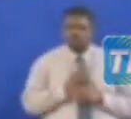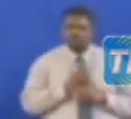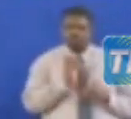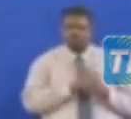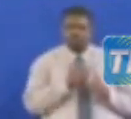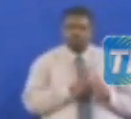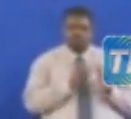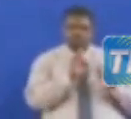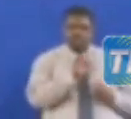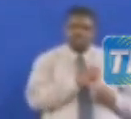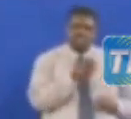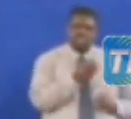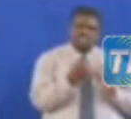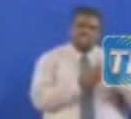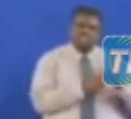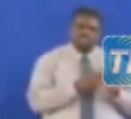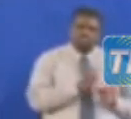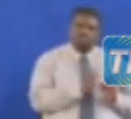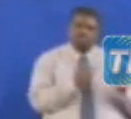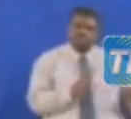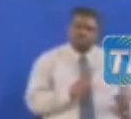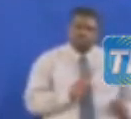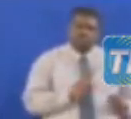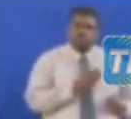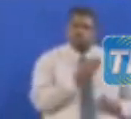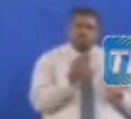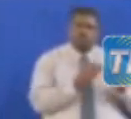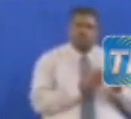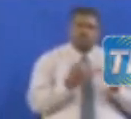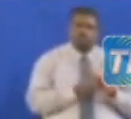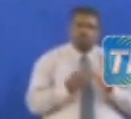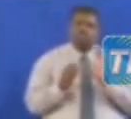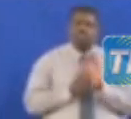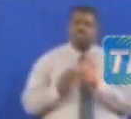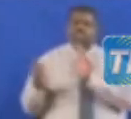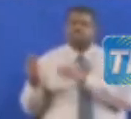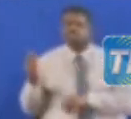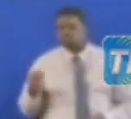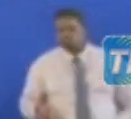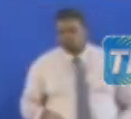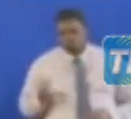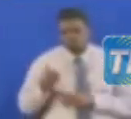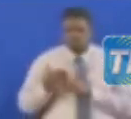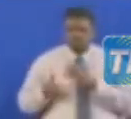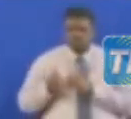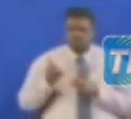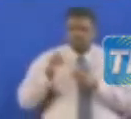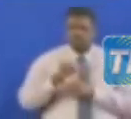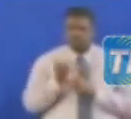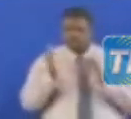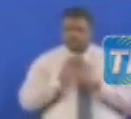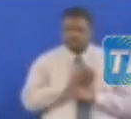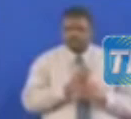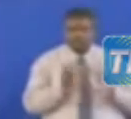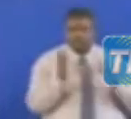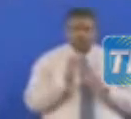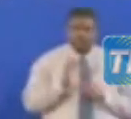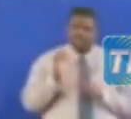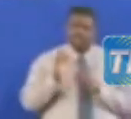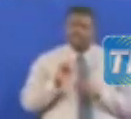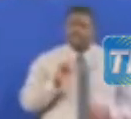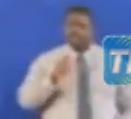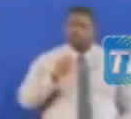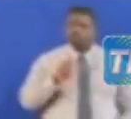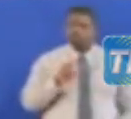wa wilaya 28, na tumetenga shilingi bilioni 8.93. Tutajenga kukamilisha na kukarabati kulu ndogo